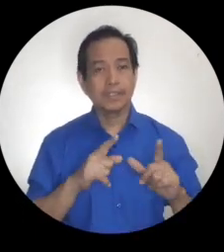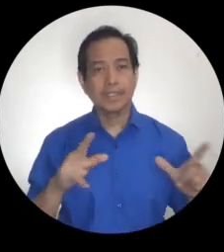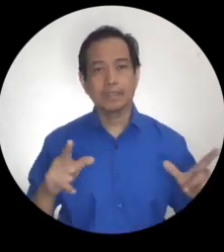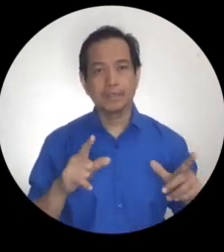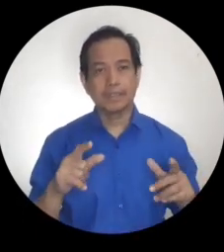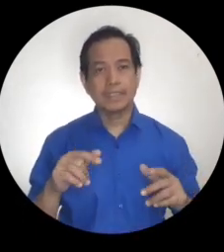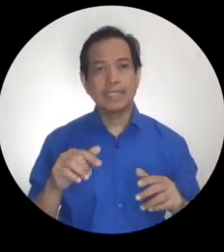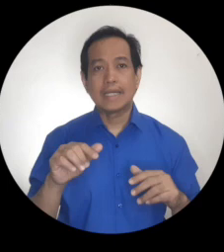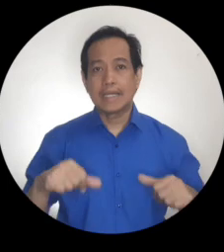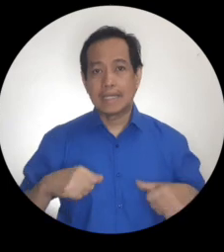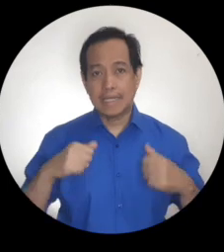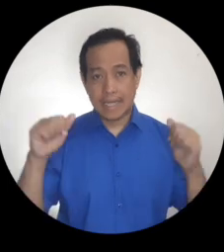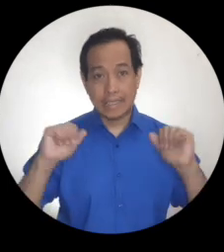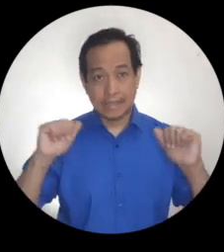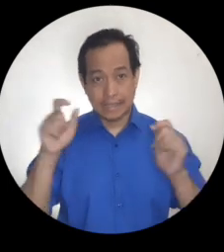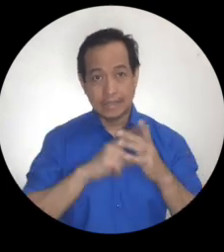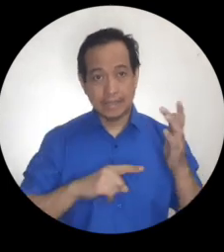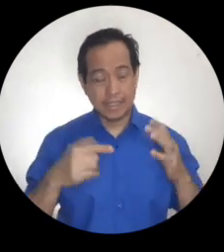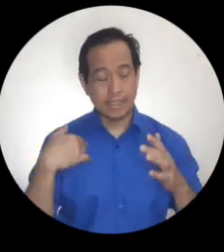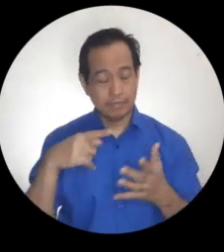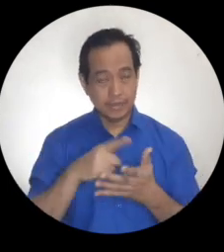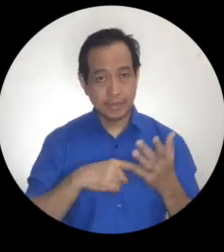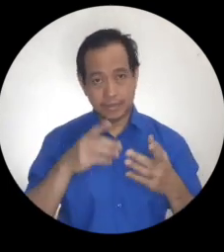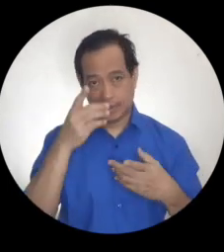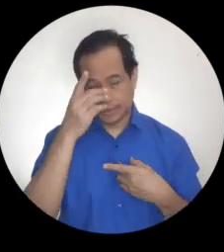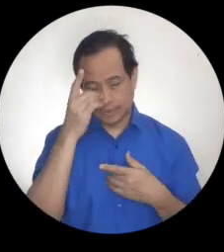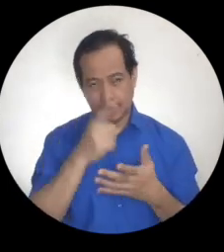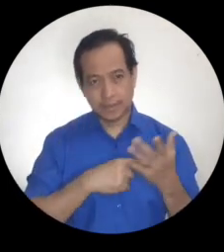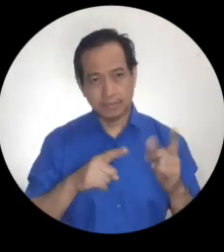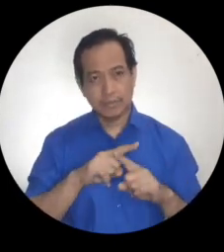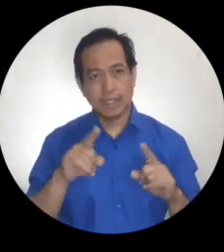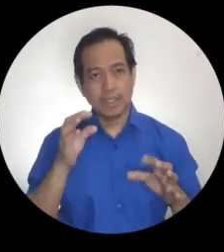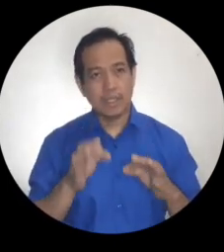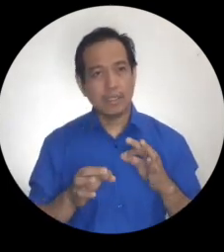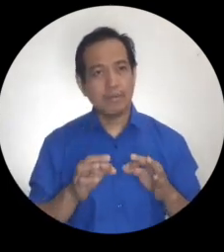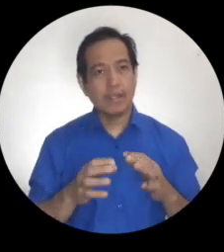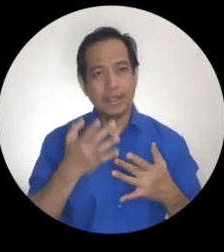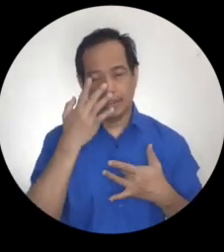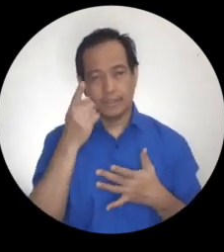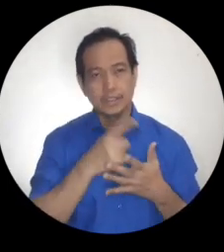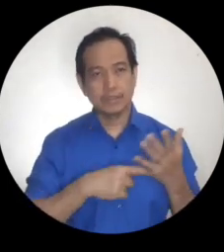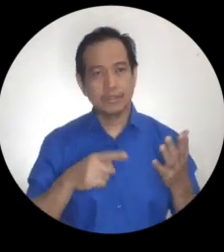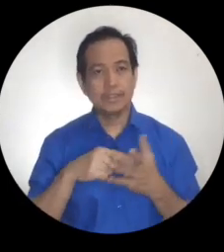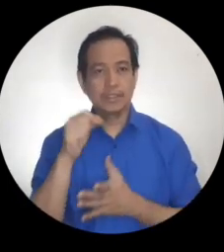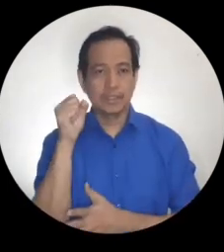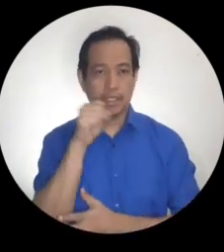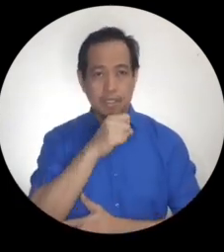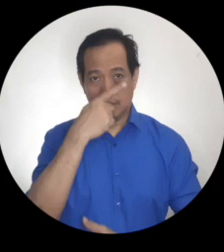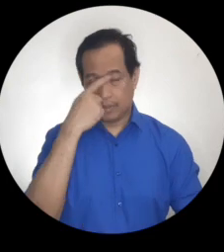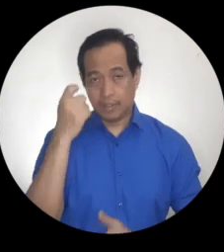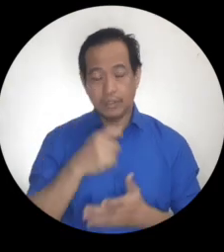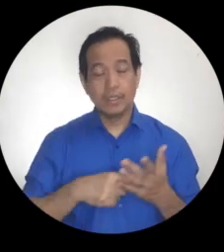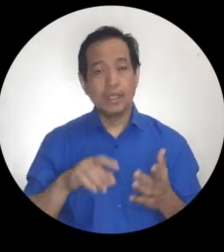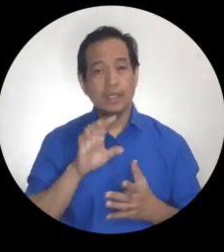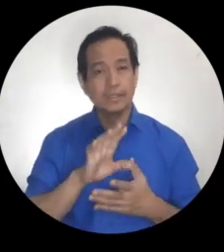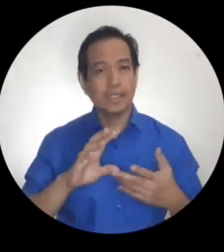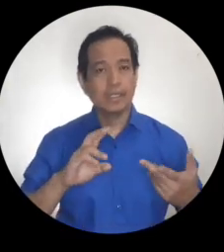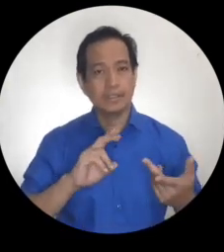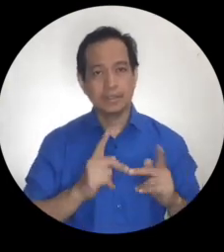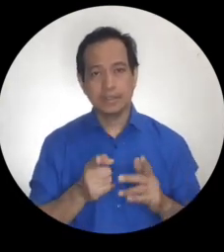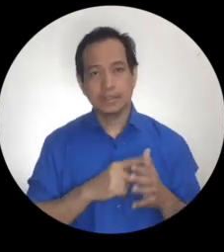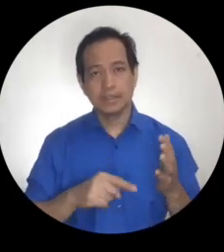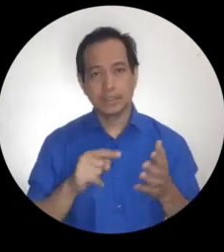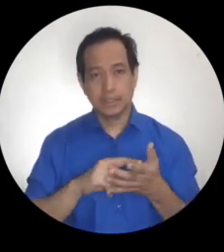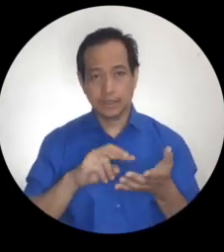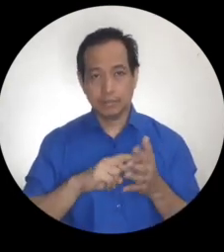level athletes who have scoliosis. But, syempre, kung merong kang sakit na yung scoliosis mo ay dahil dun sa sakit